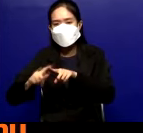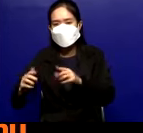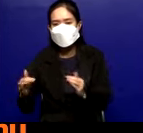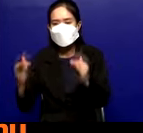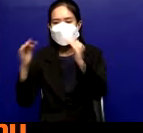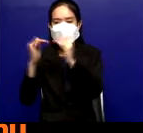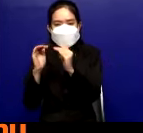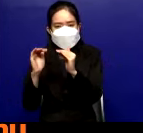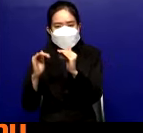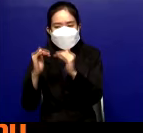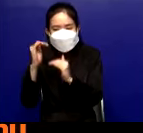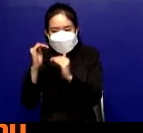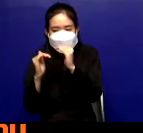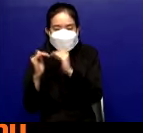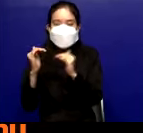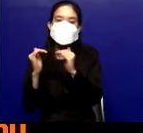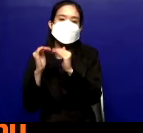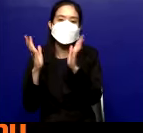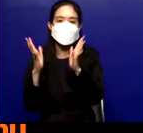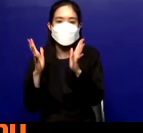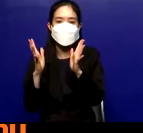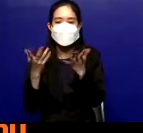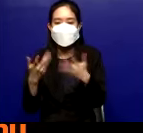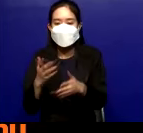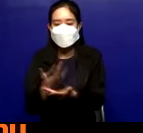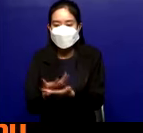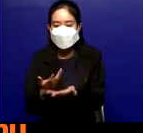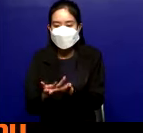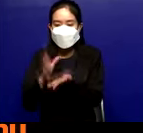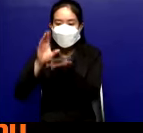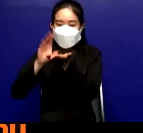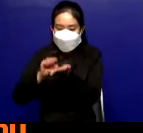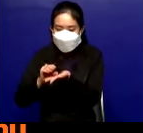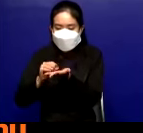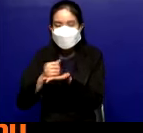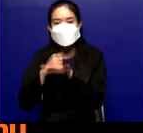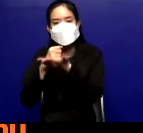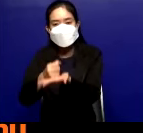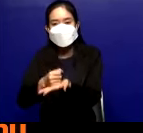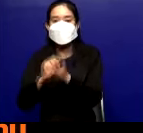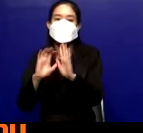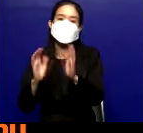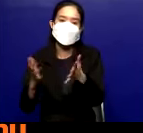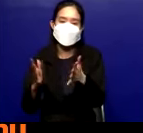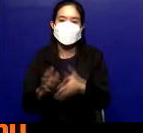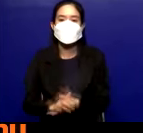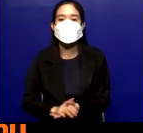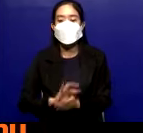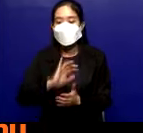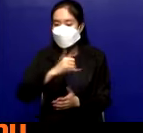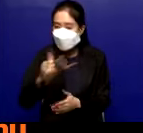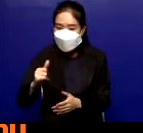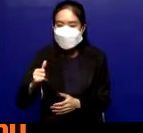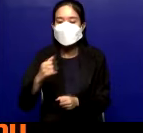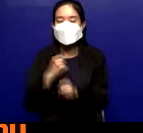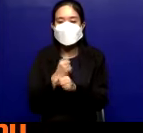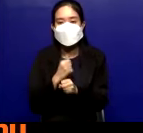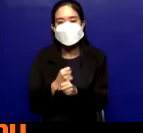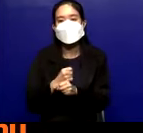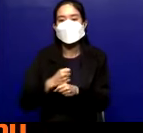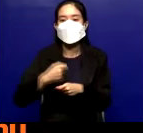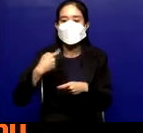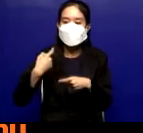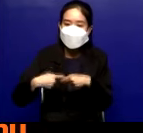าไปอีกในขณะที่คนหลายล้านคนกำลังมีชีวิตที่ยากลำบากพวกเข